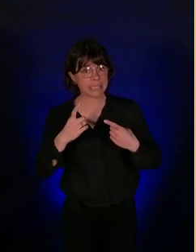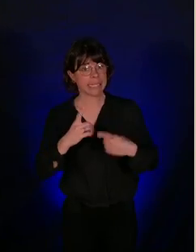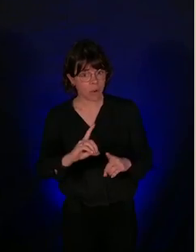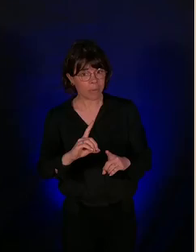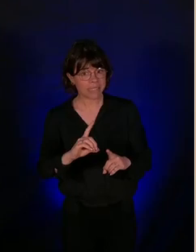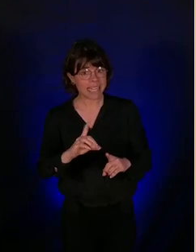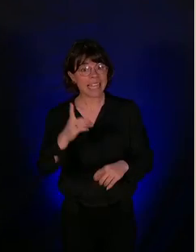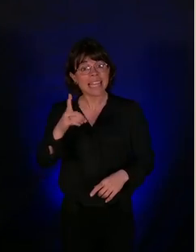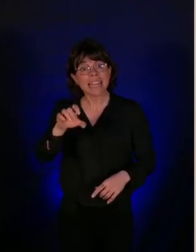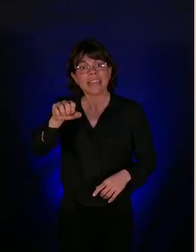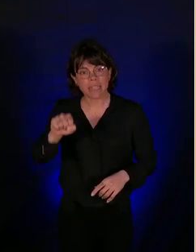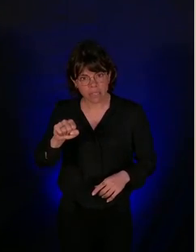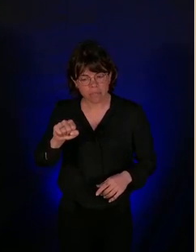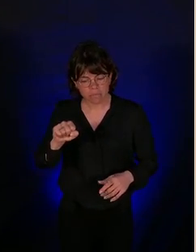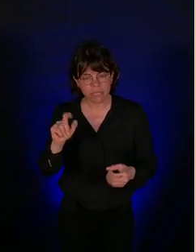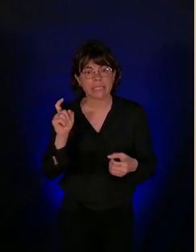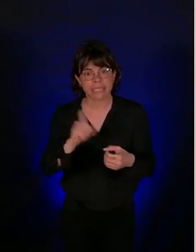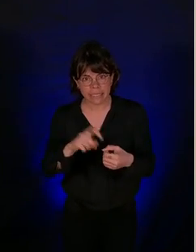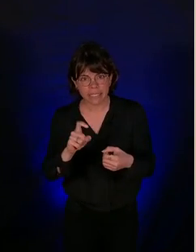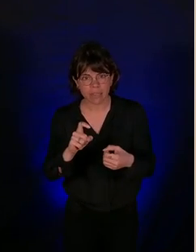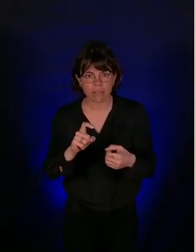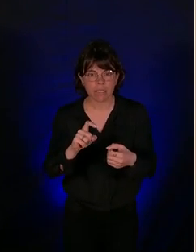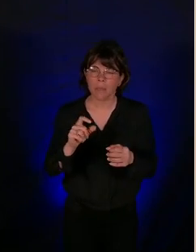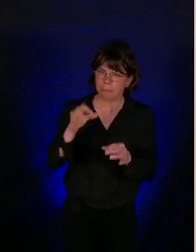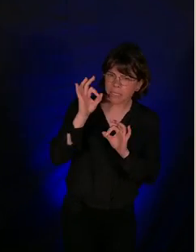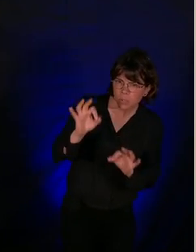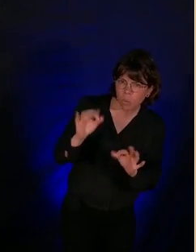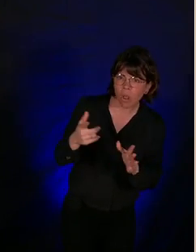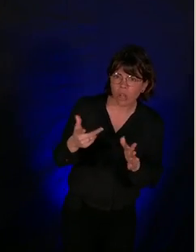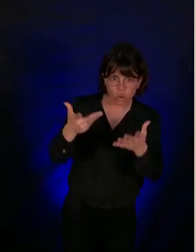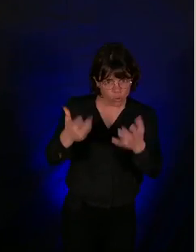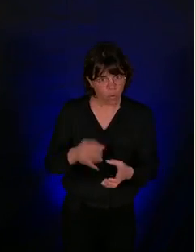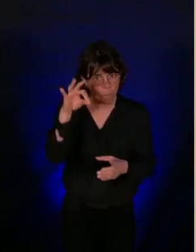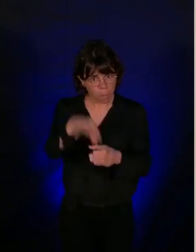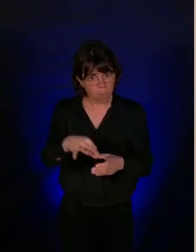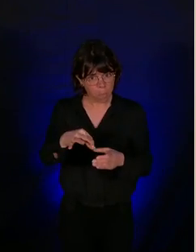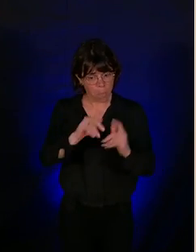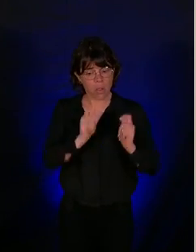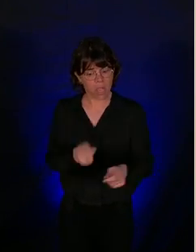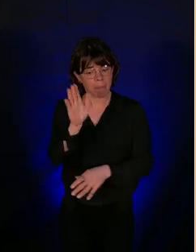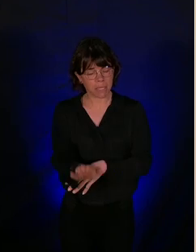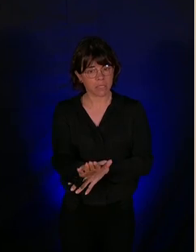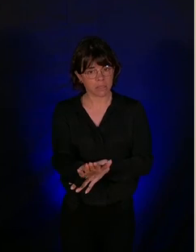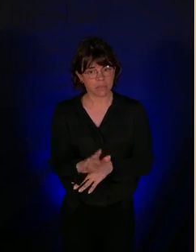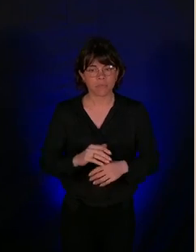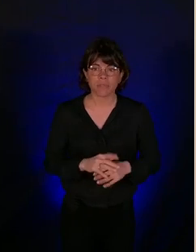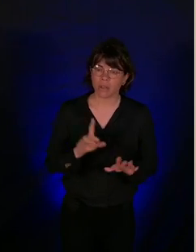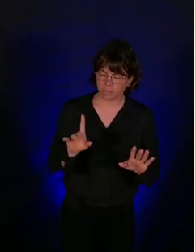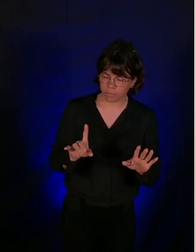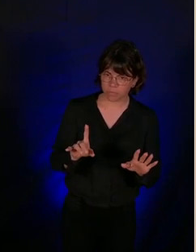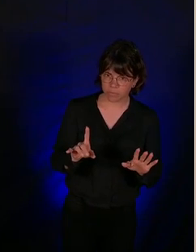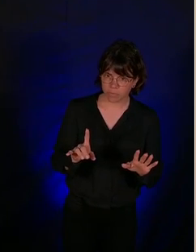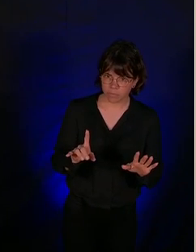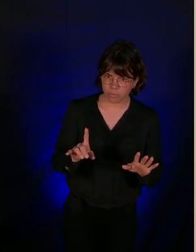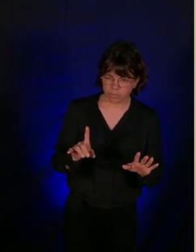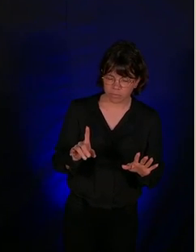des syndicats j'ai le mandat du syndicat il faut le passer au vot justement on a on a une une demande de